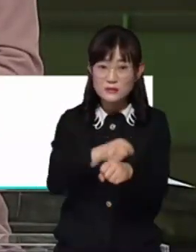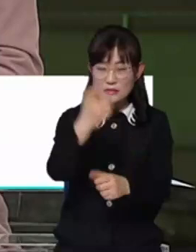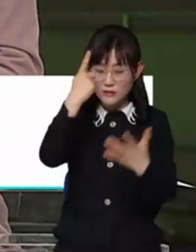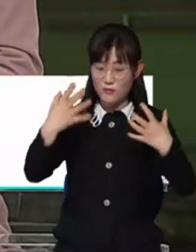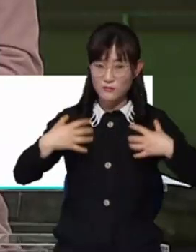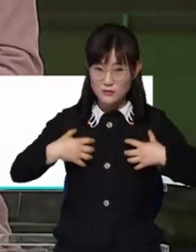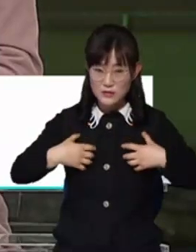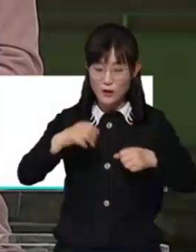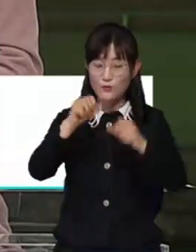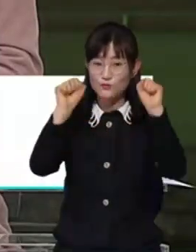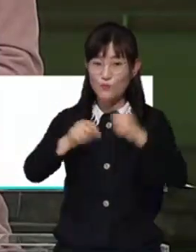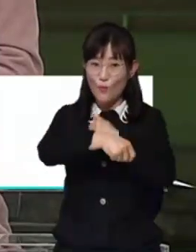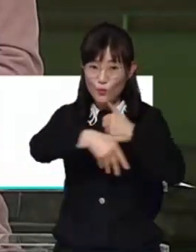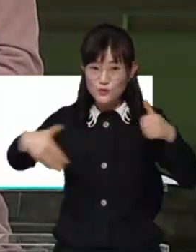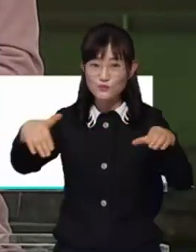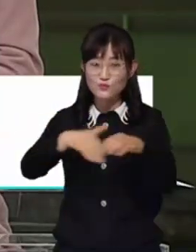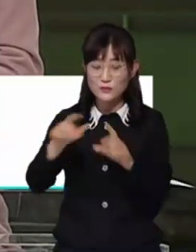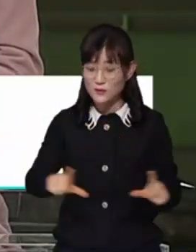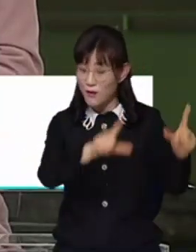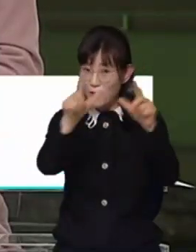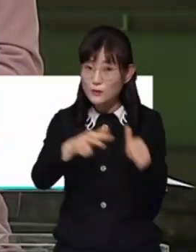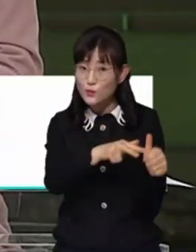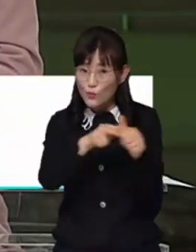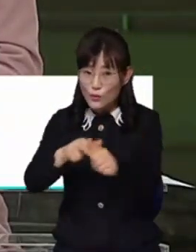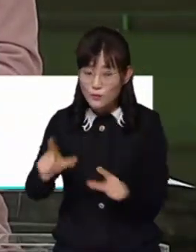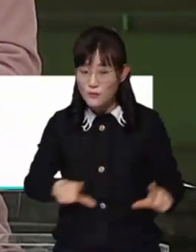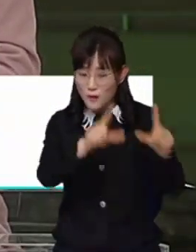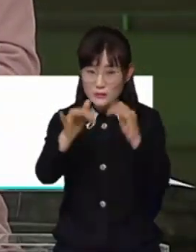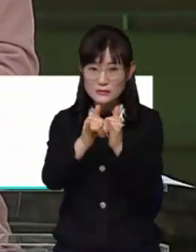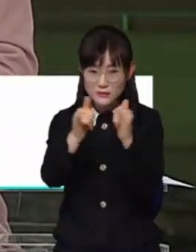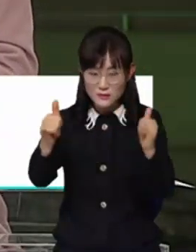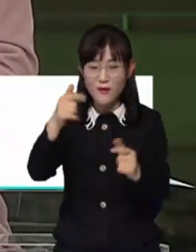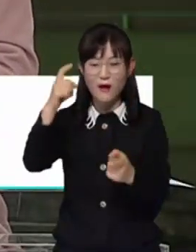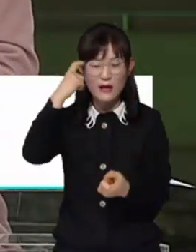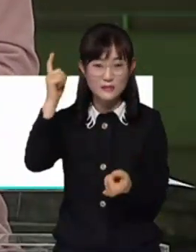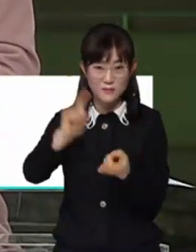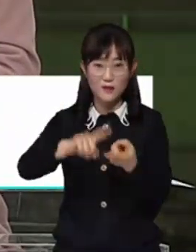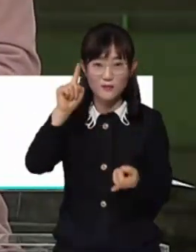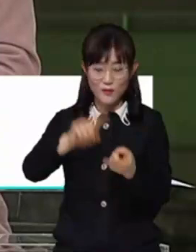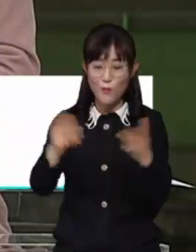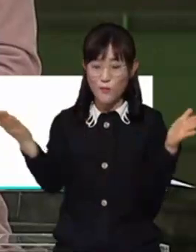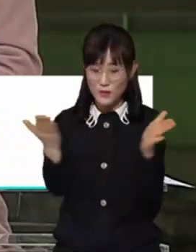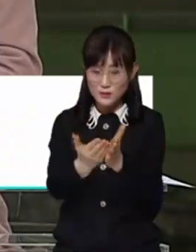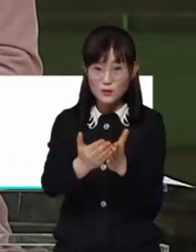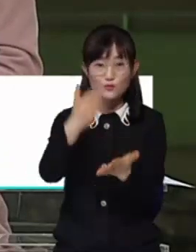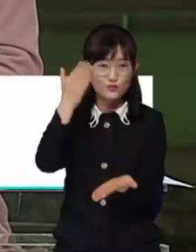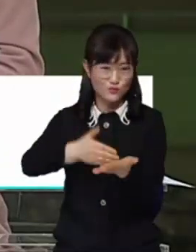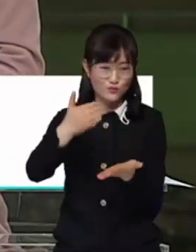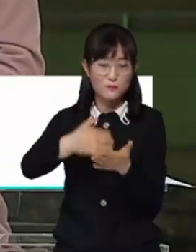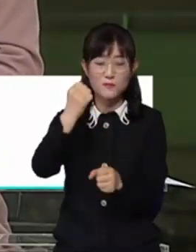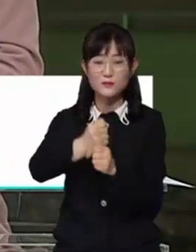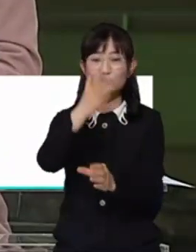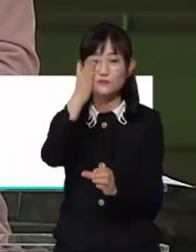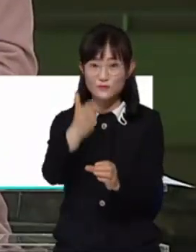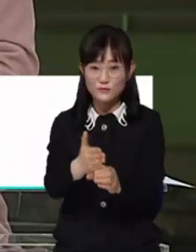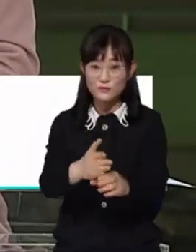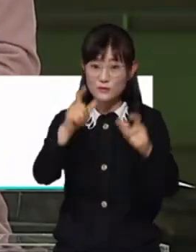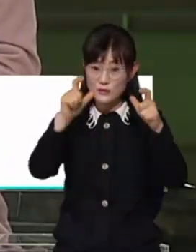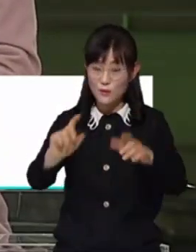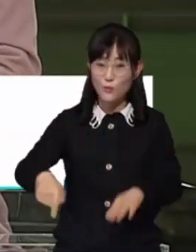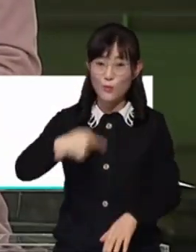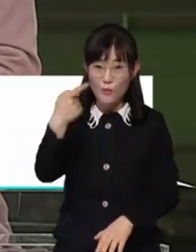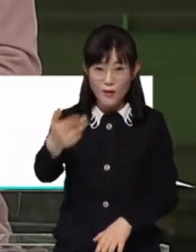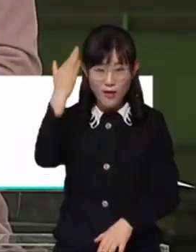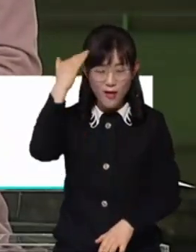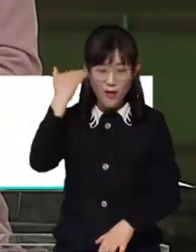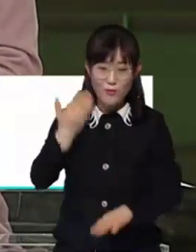정치와 스포츠 문화 생활정보 등 지역민과 구독자들의 관심에 따라 맞춤형 콘텐츠를 제작 발행하고 있는데요 지역을